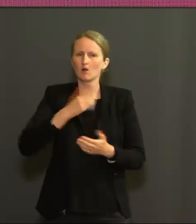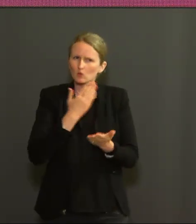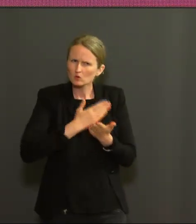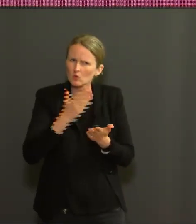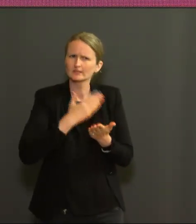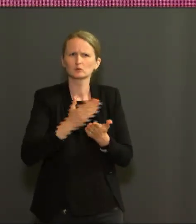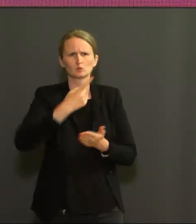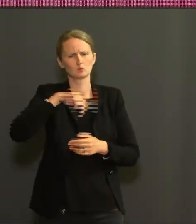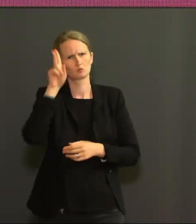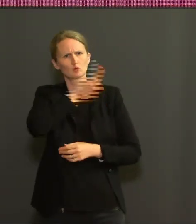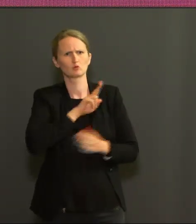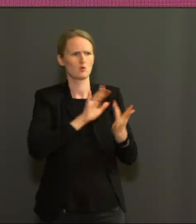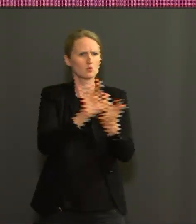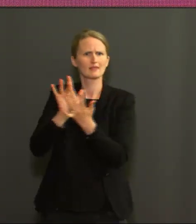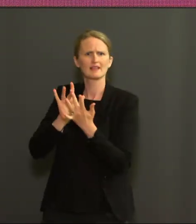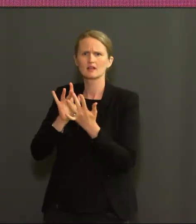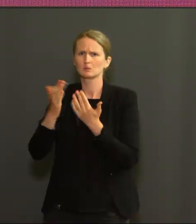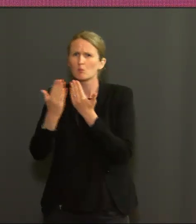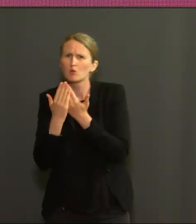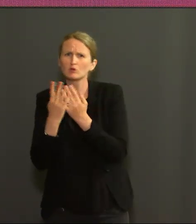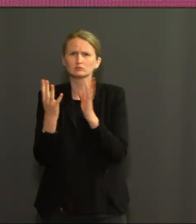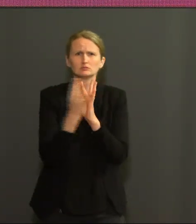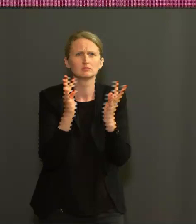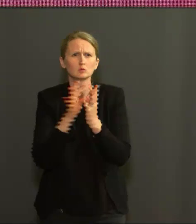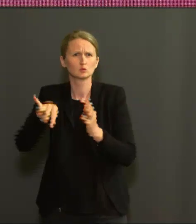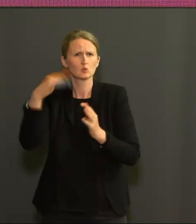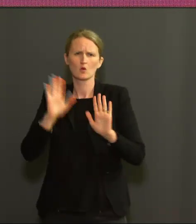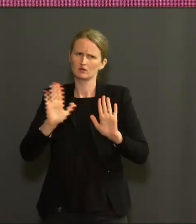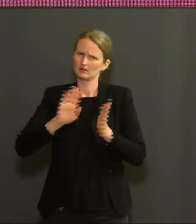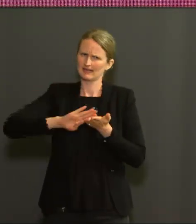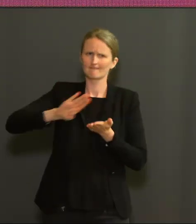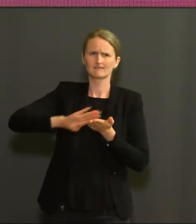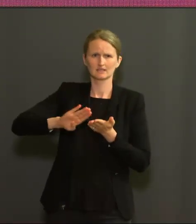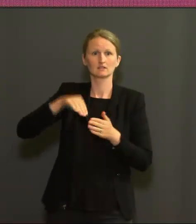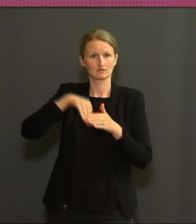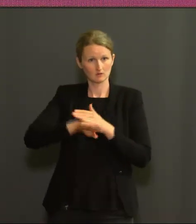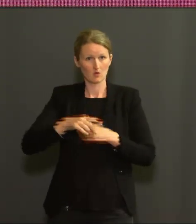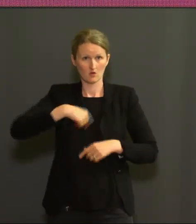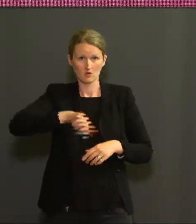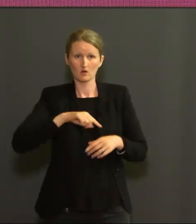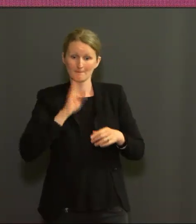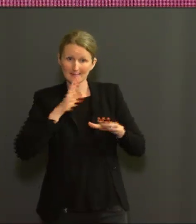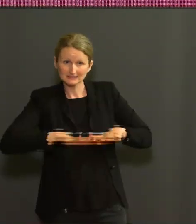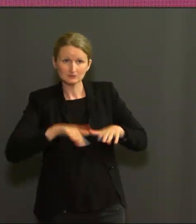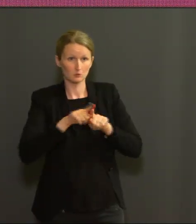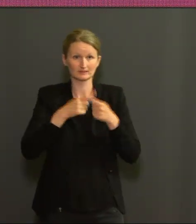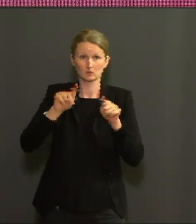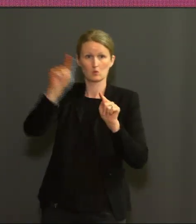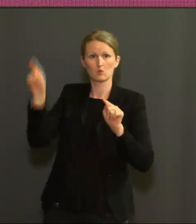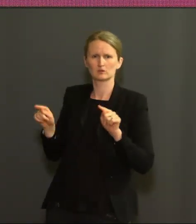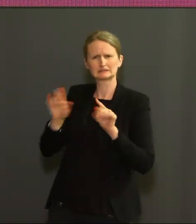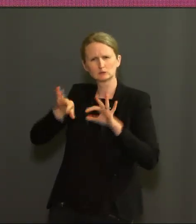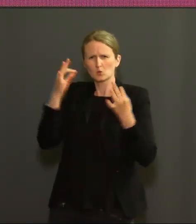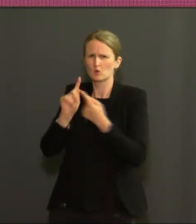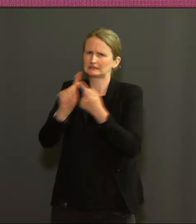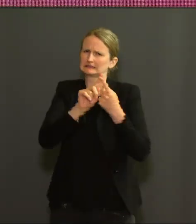surtout à l'étranger. Le contexte estival ne doit pas nous faire oublier que nous sommes les premiers